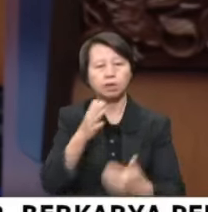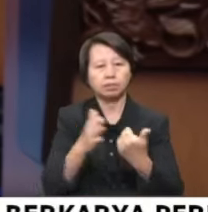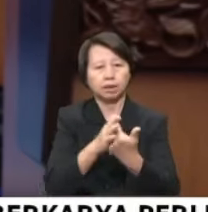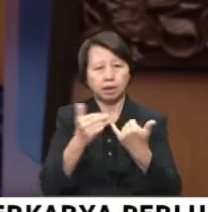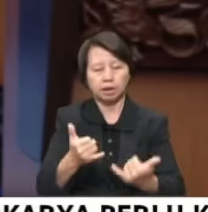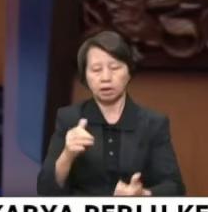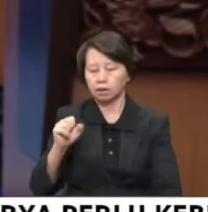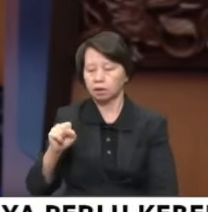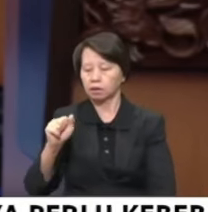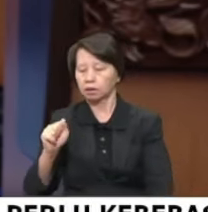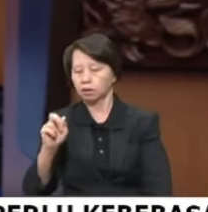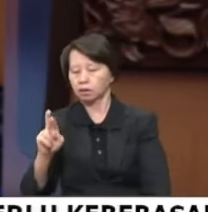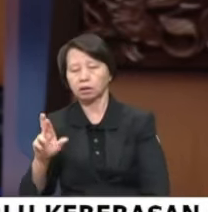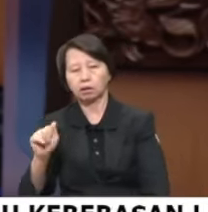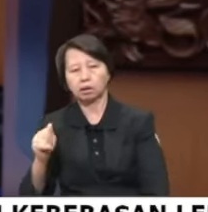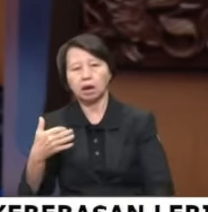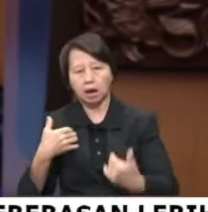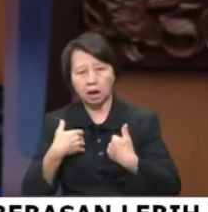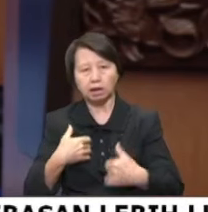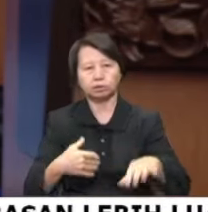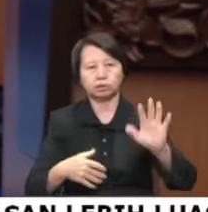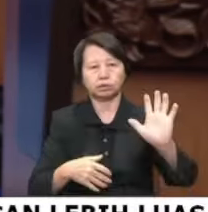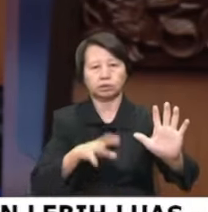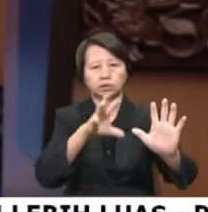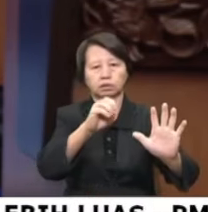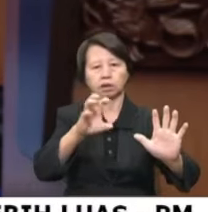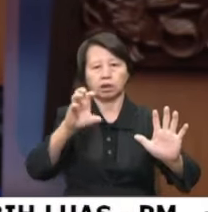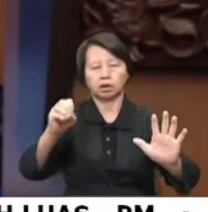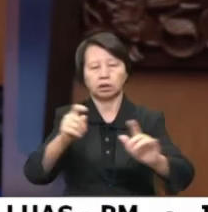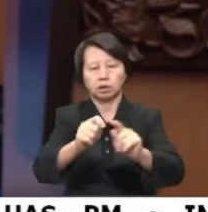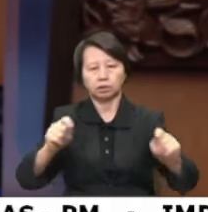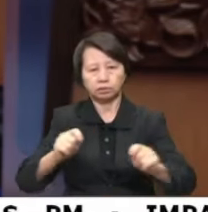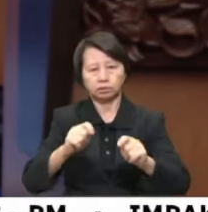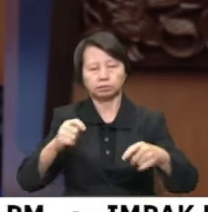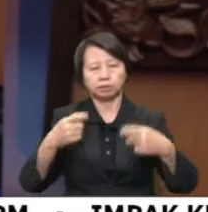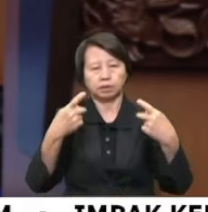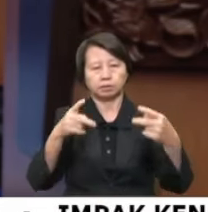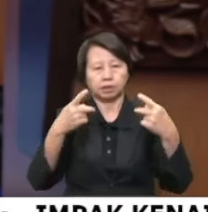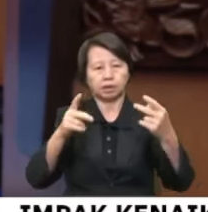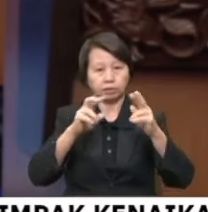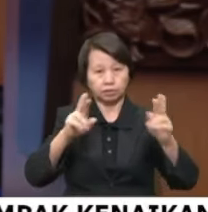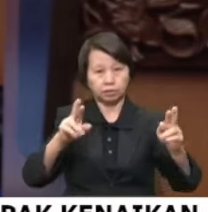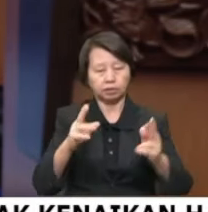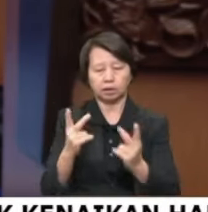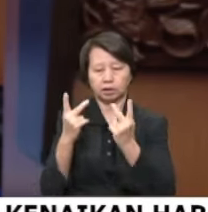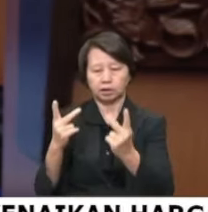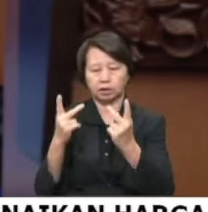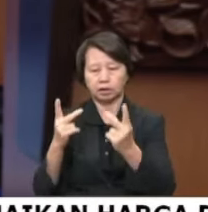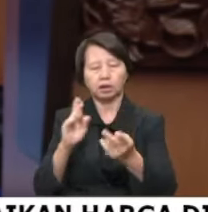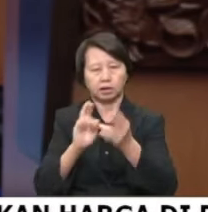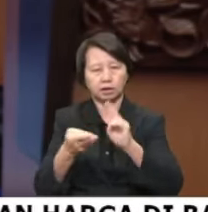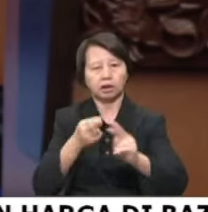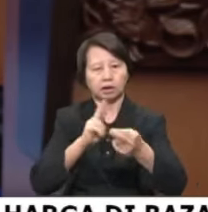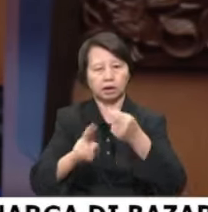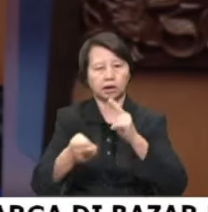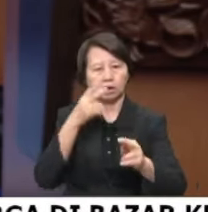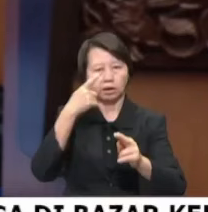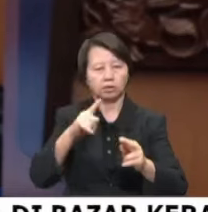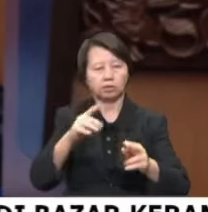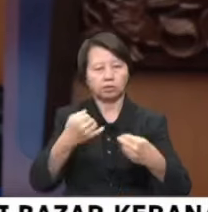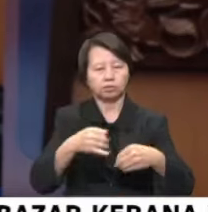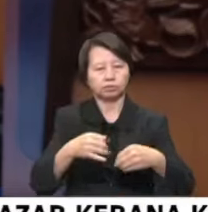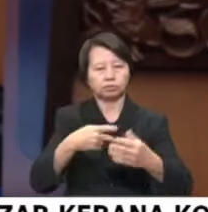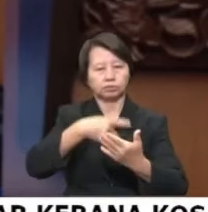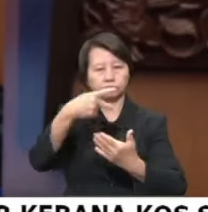SARA mempunyai lebih 500 lokasi pasar raya dan kedai runcit yang menjadi rakan runcit bagi program